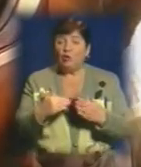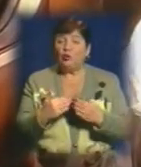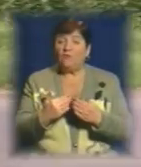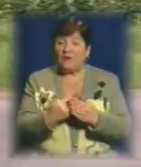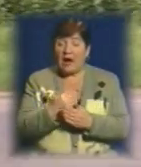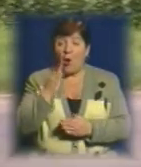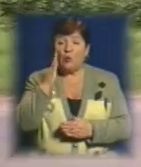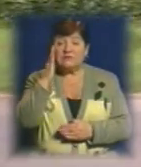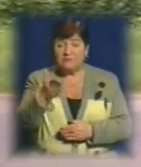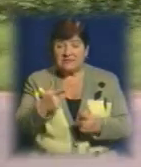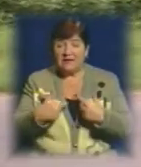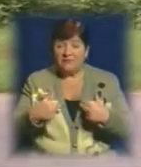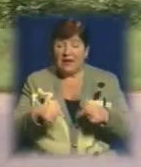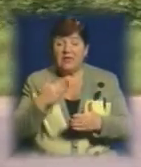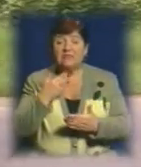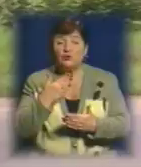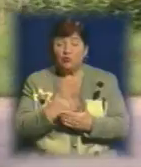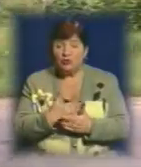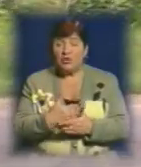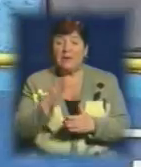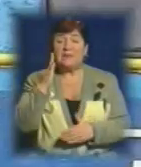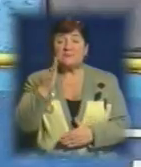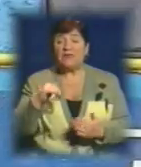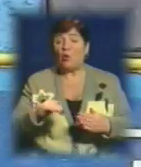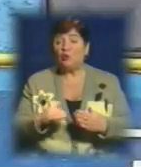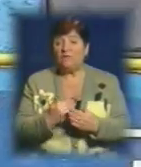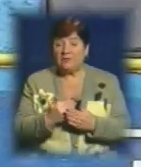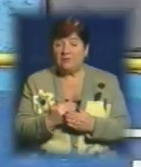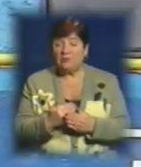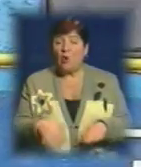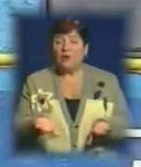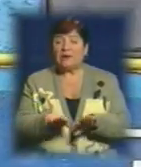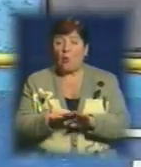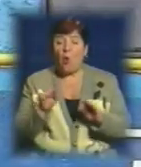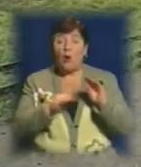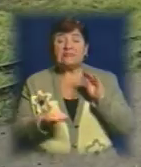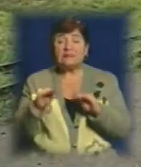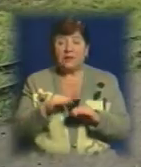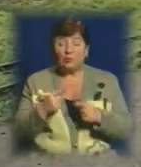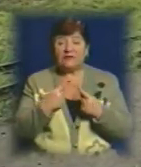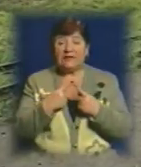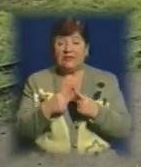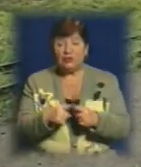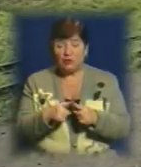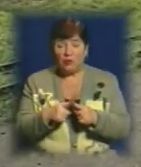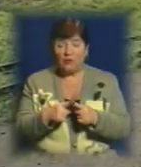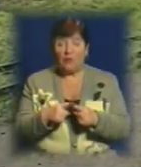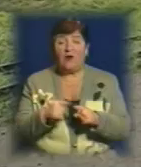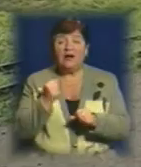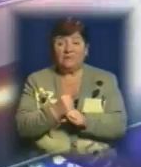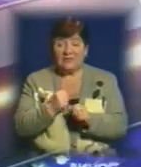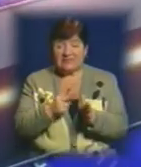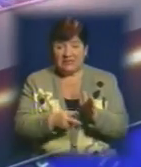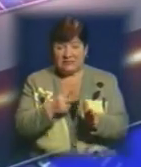передбачає вирішення проблеми збереження існуючого та перспективи оновлення рухомого складу, утримання в належному технічному стані інфраструктури висококолійних